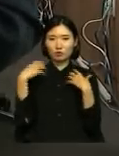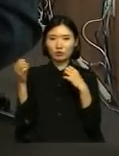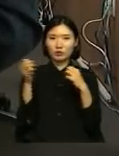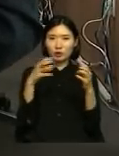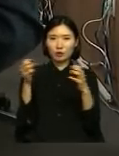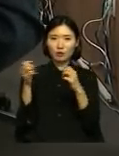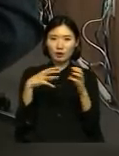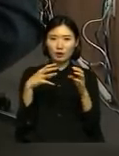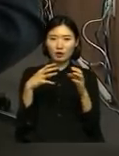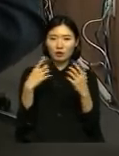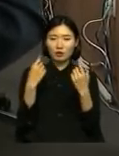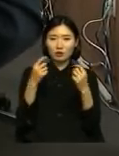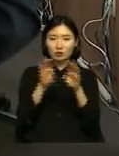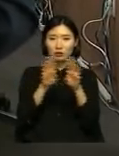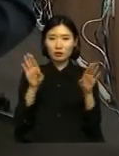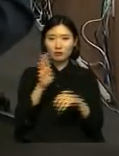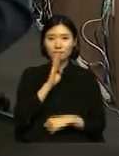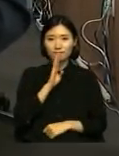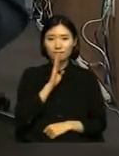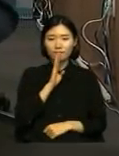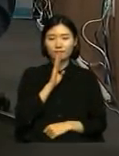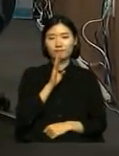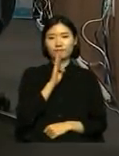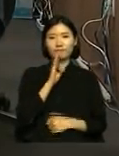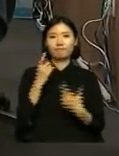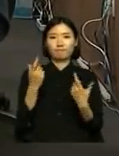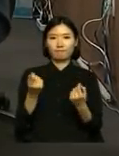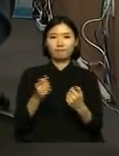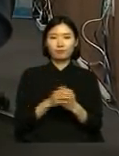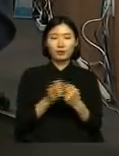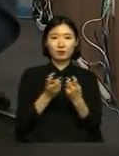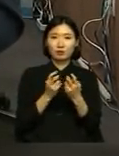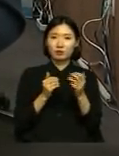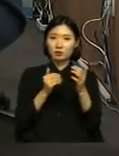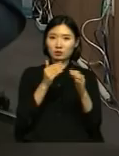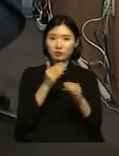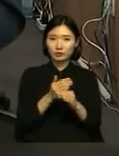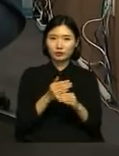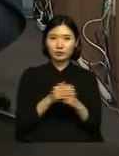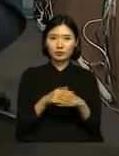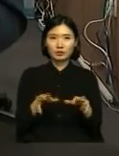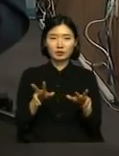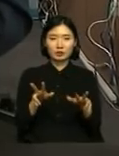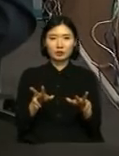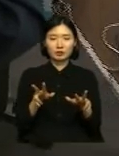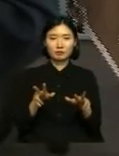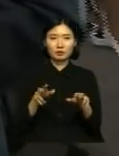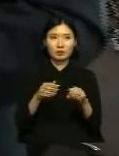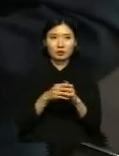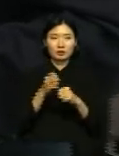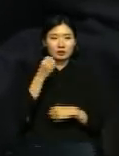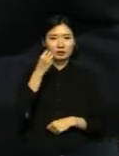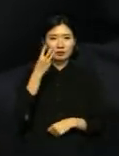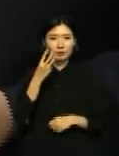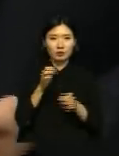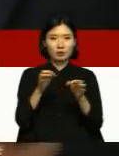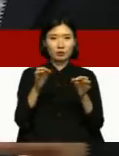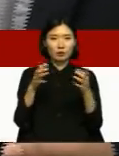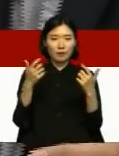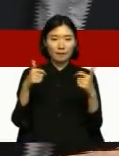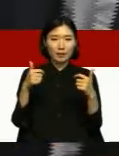여전히 열려 있는 건 말씀이 까네 열려 있습니다 오 저게 진행이 되고 있나요 현재 자 3개월 동안 어매